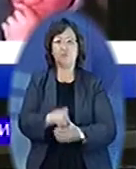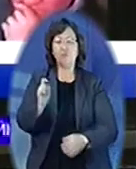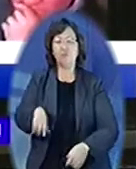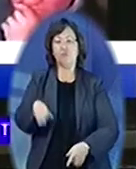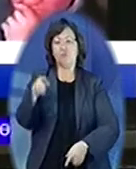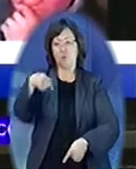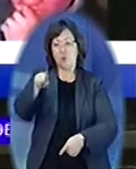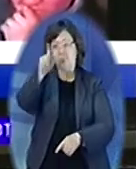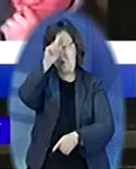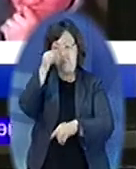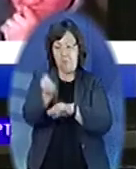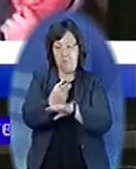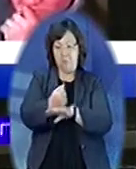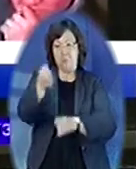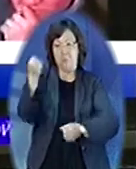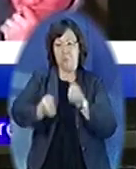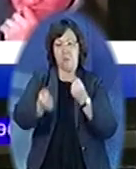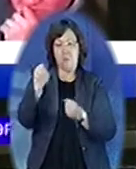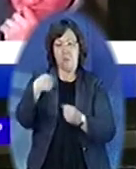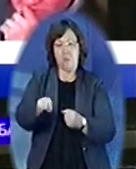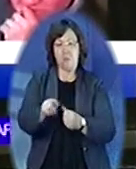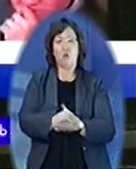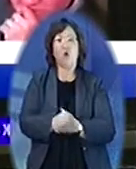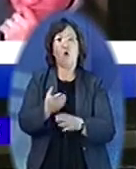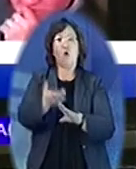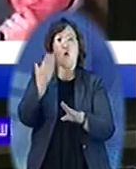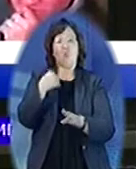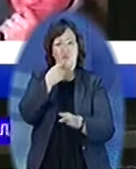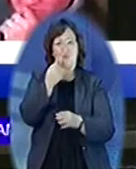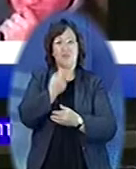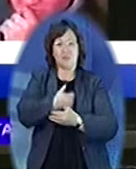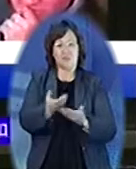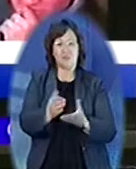автомашин ерөнхийдөө төрөө нэр дурдахцсан хашаат